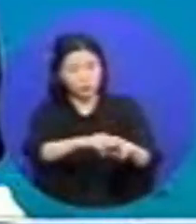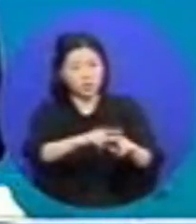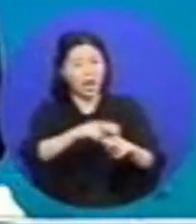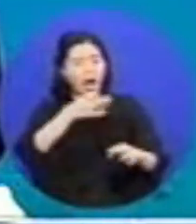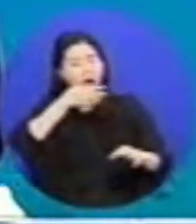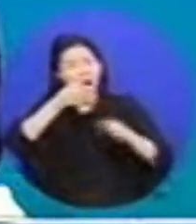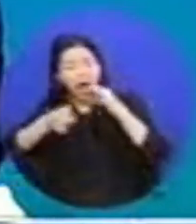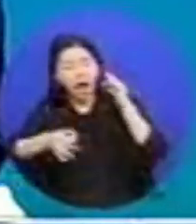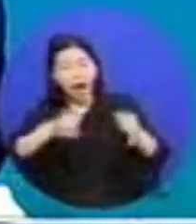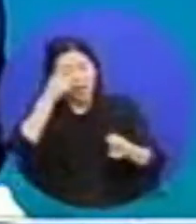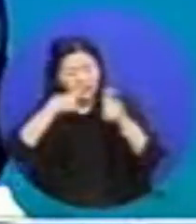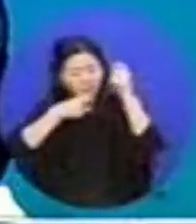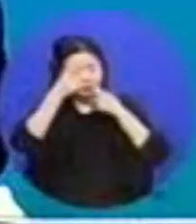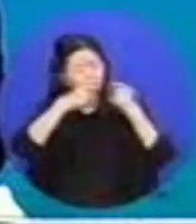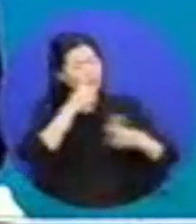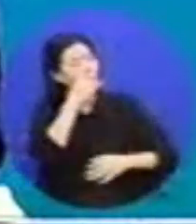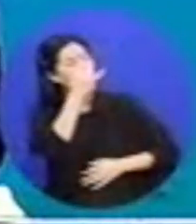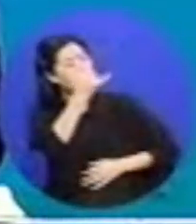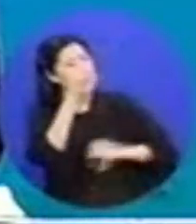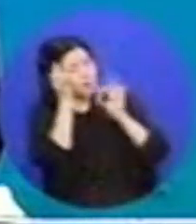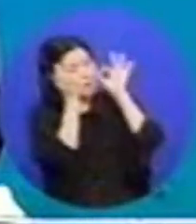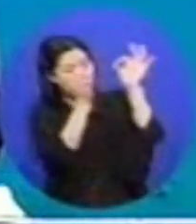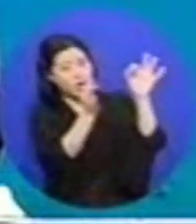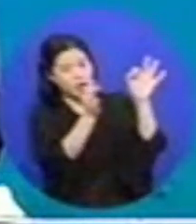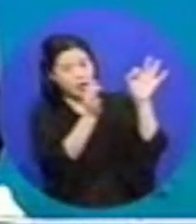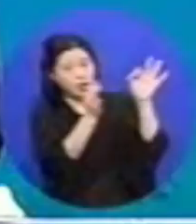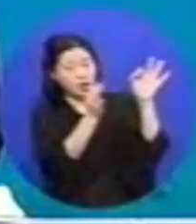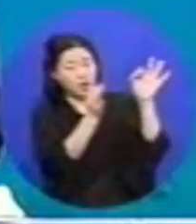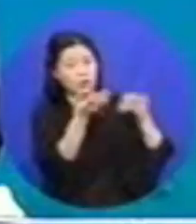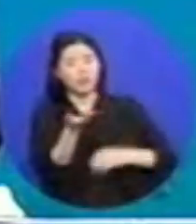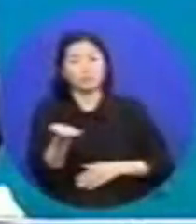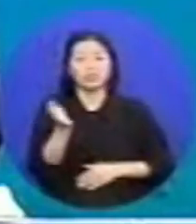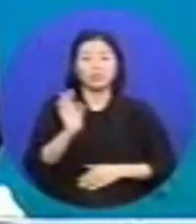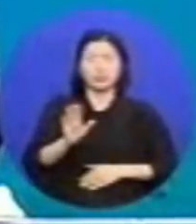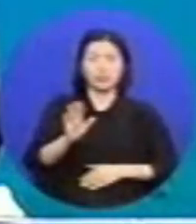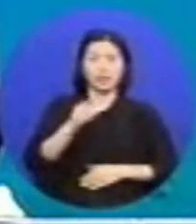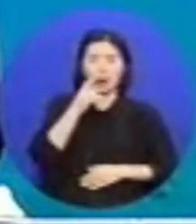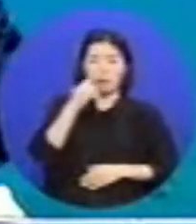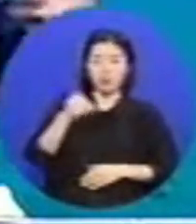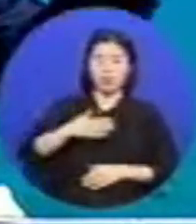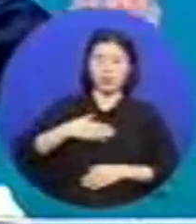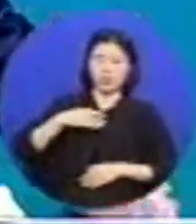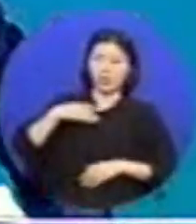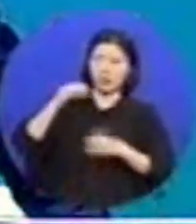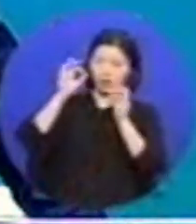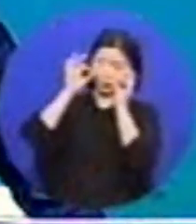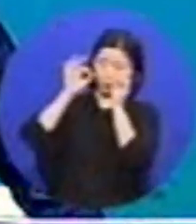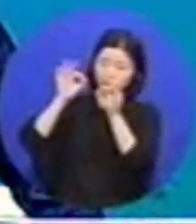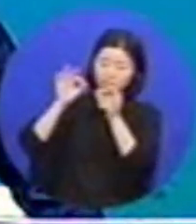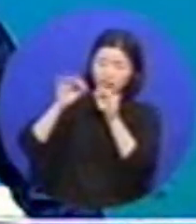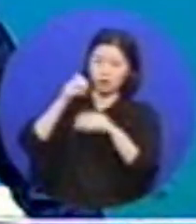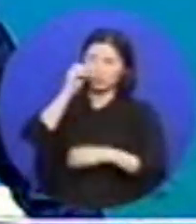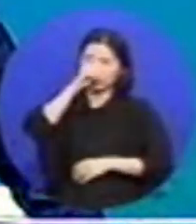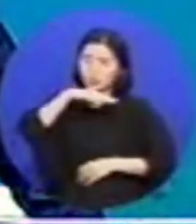쓰고 울고 울고 하면서 엄마를 보는데 엄마가 자기를 쳐다보다가 방으로 들어가